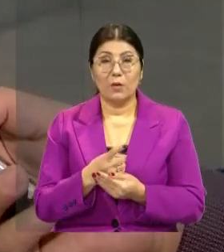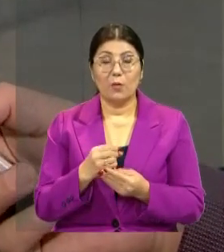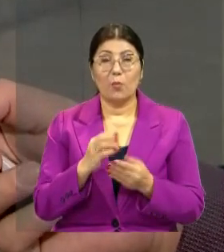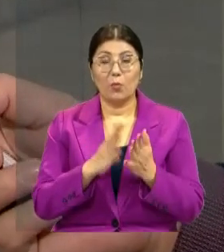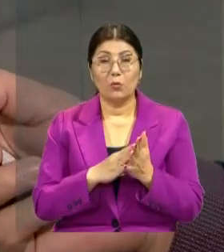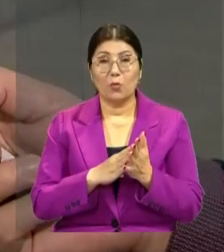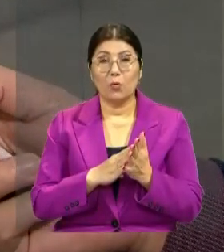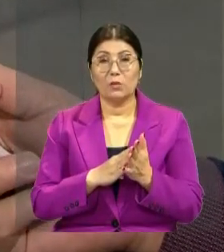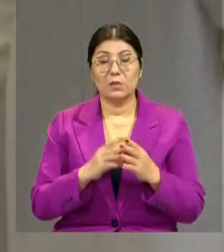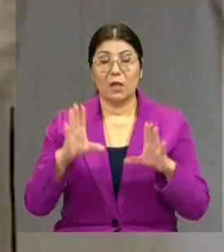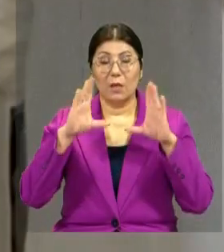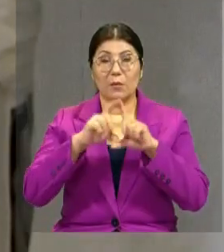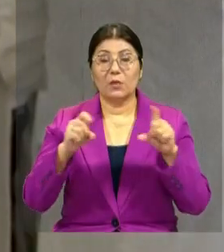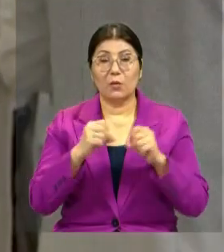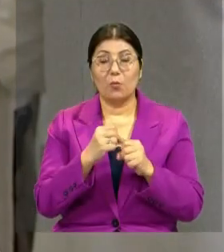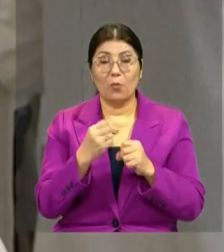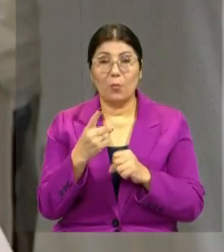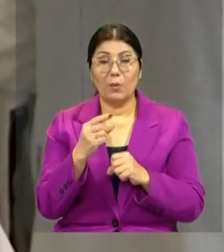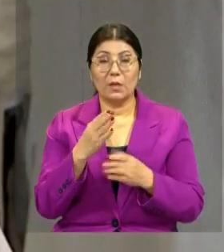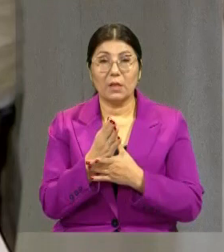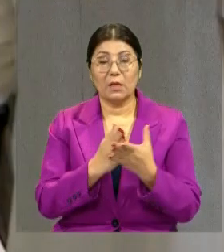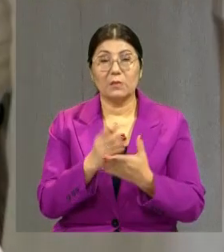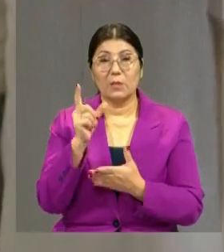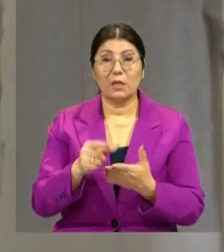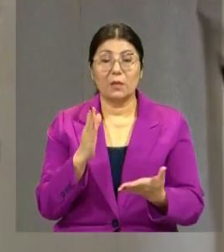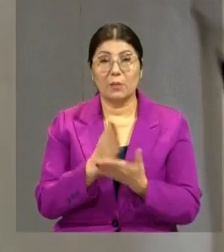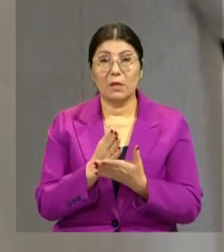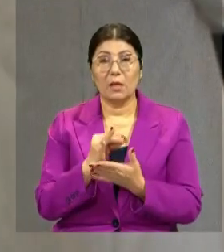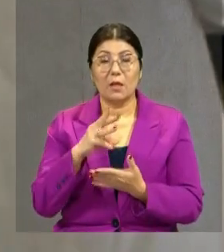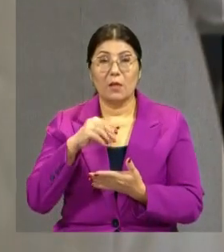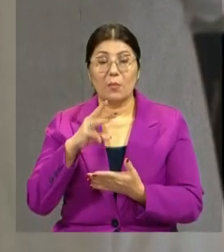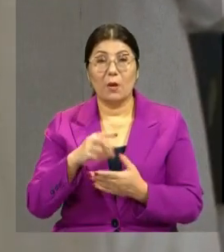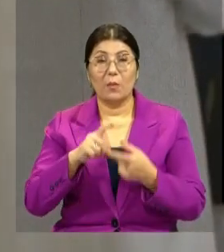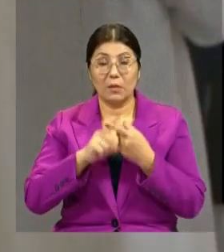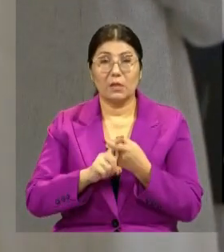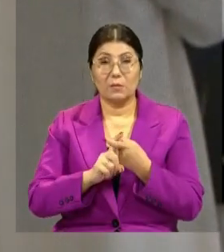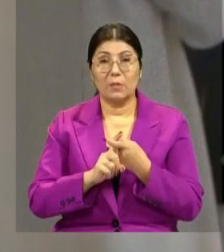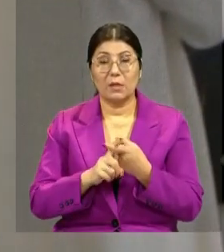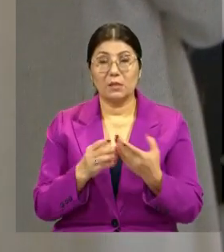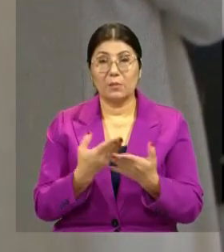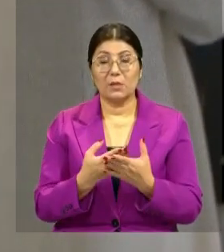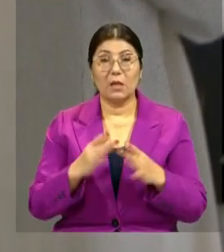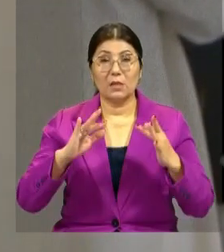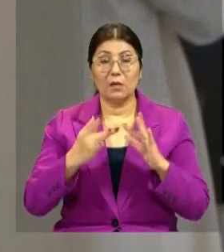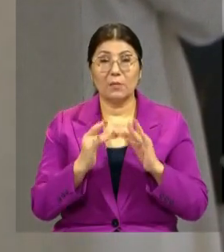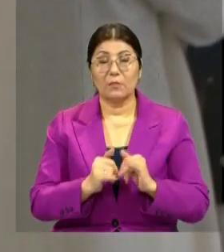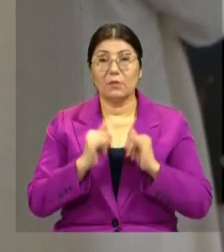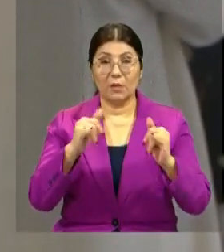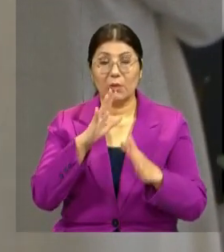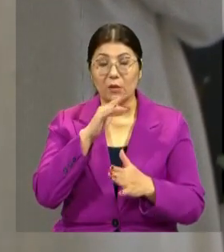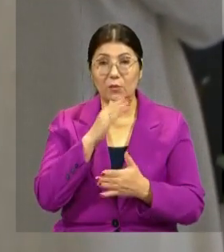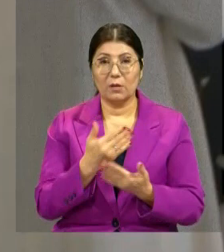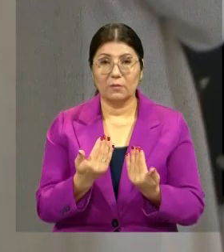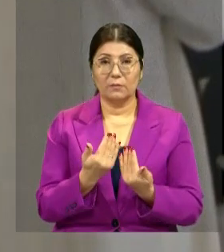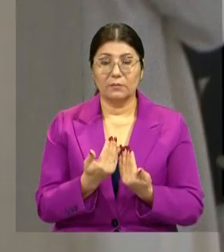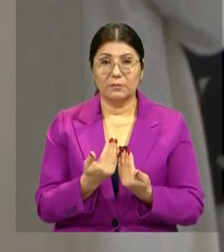19 мешітте 11 қызметкер бар. Имамдармен байланысымыз, тығыз байланыстамыз. Қазір енді әлеуметтік желі дамыған уақыт қой.